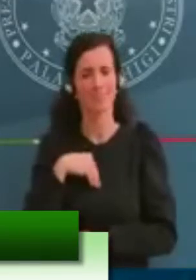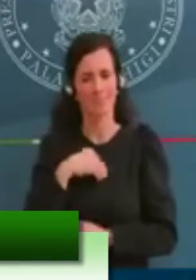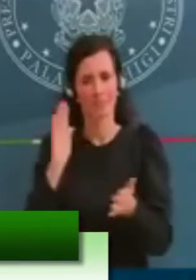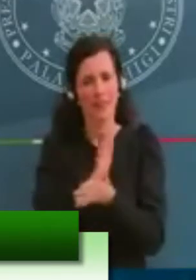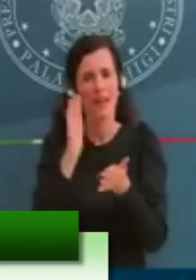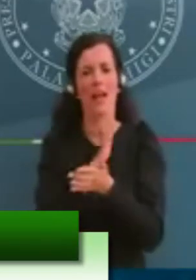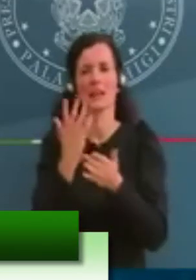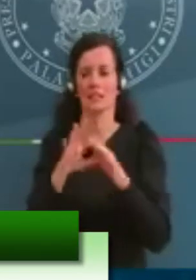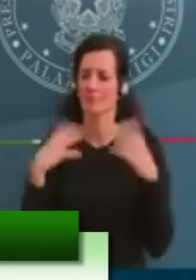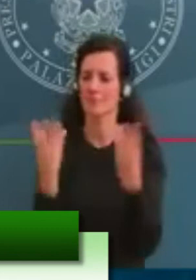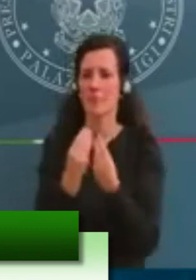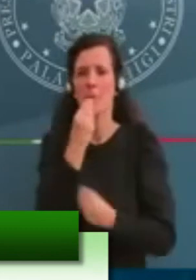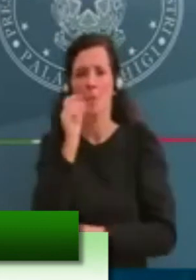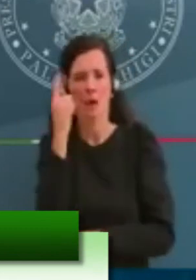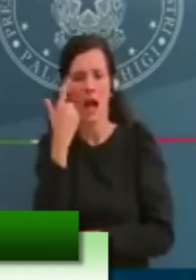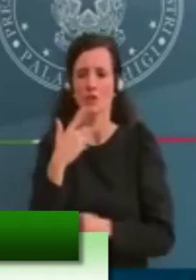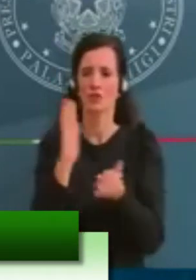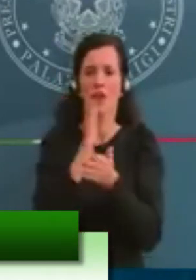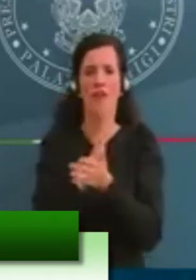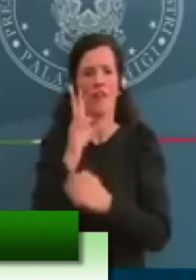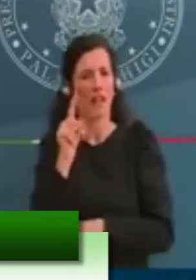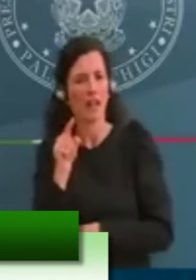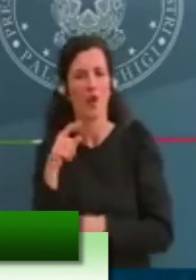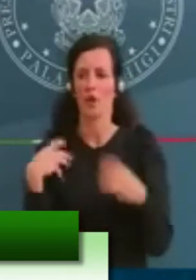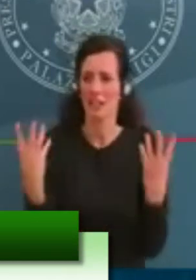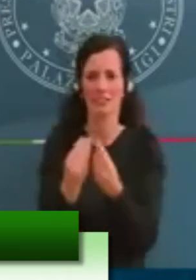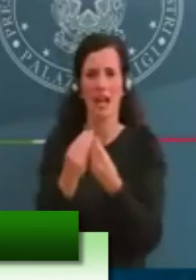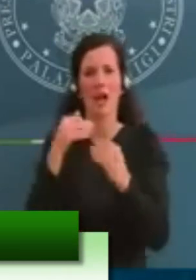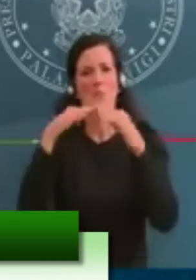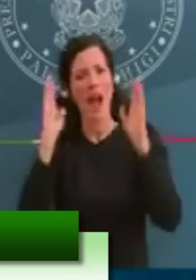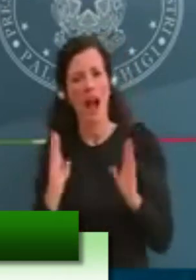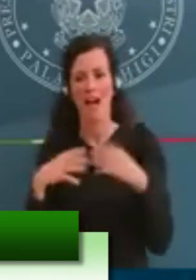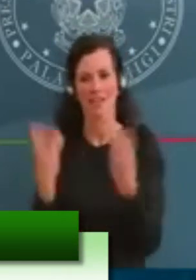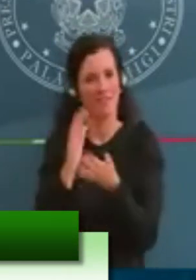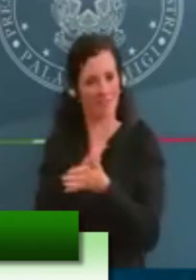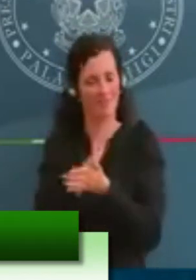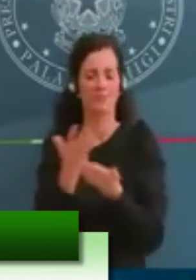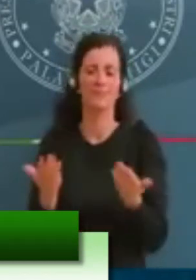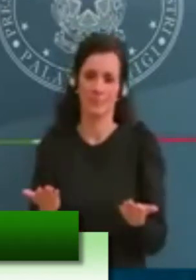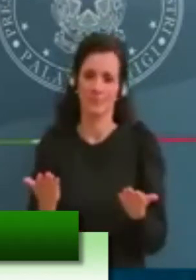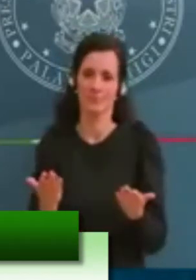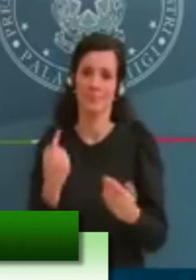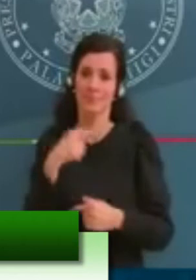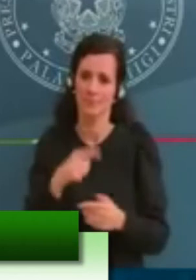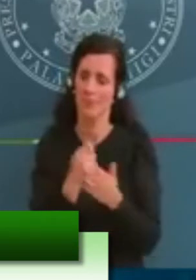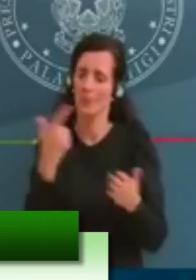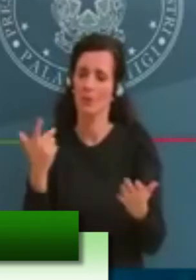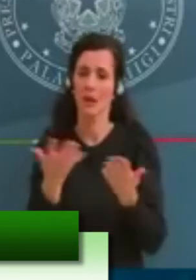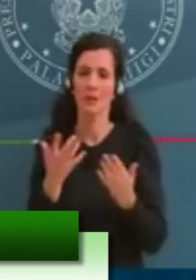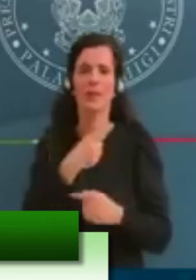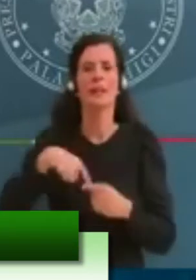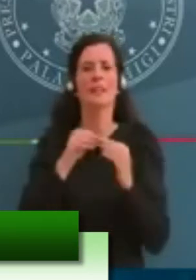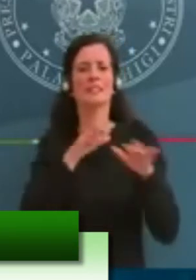democratico né non possiamo entrare nelle case delle persone e imporre delle stringenti